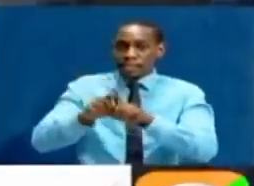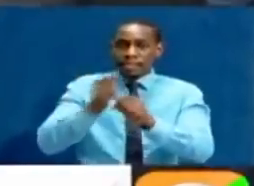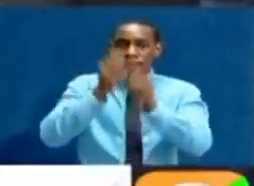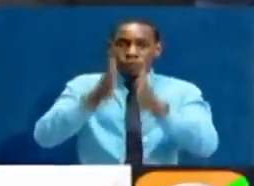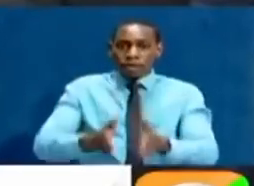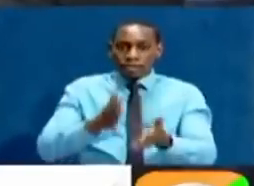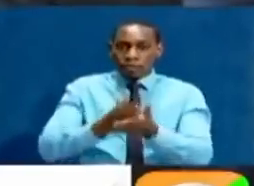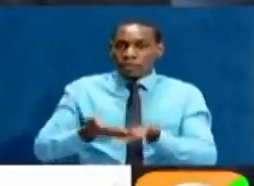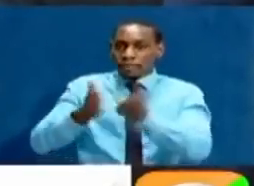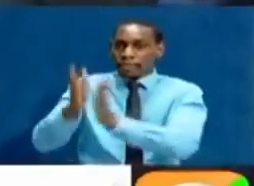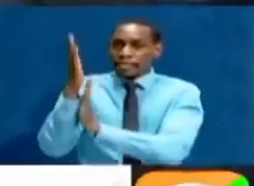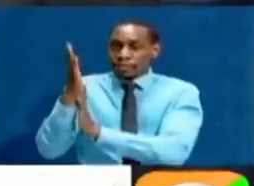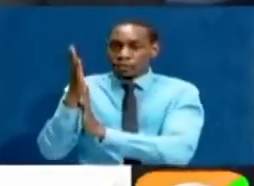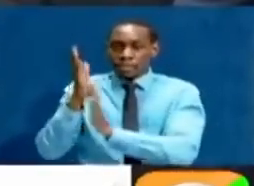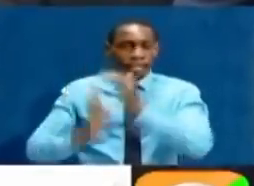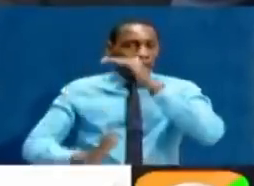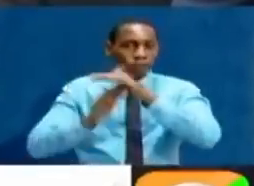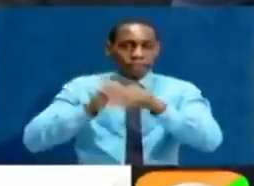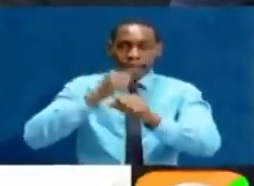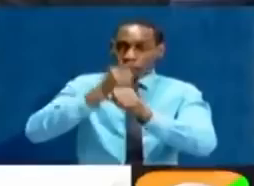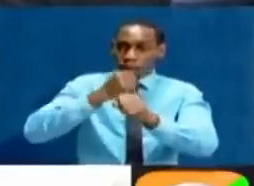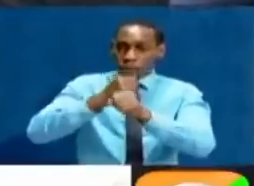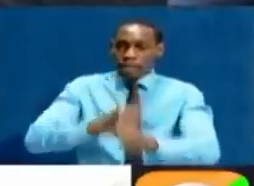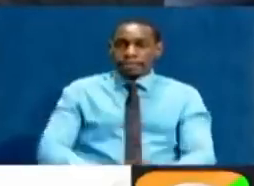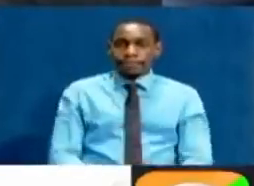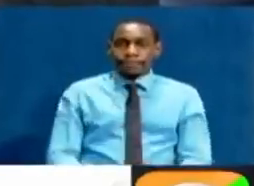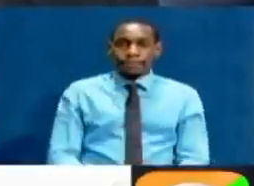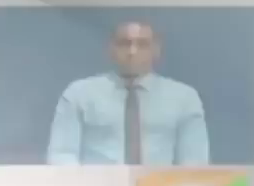na wafanyikazi kupewa usalama wa hali ya juu kazini. Hassan Mugambi, Nipashe Weekend.